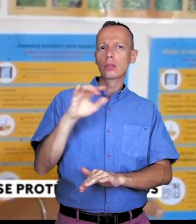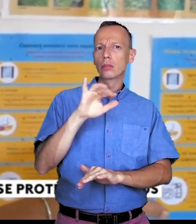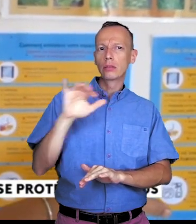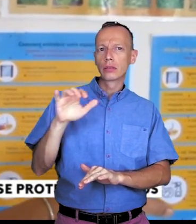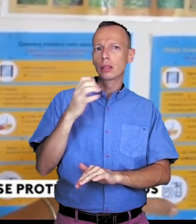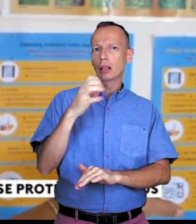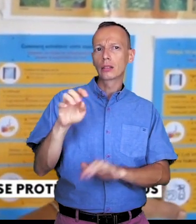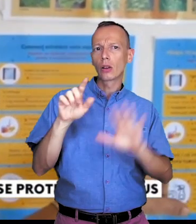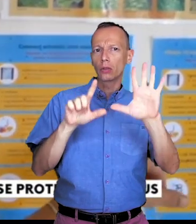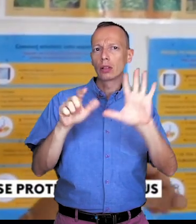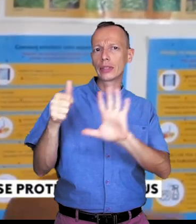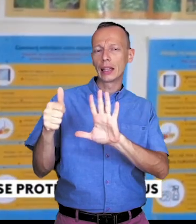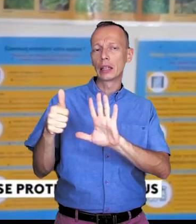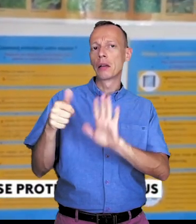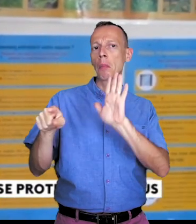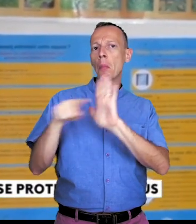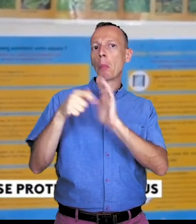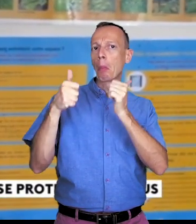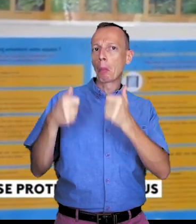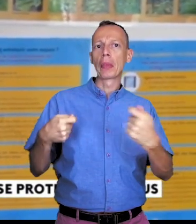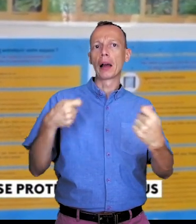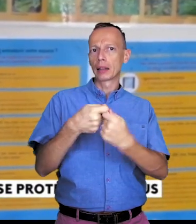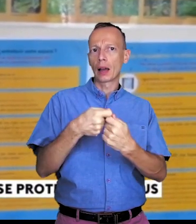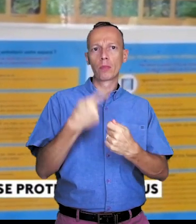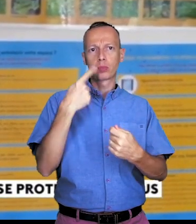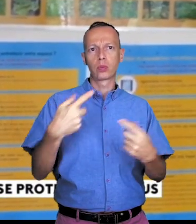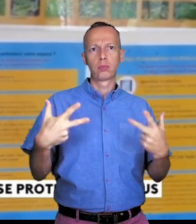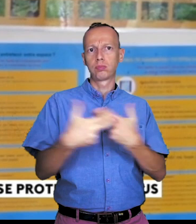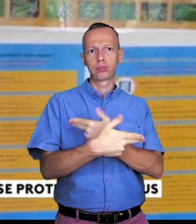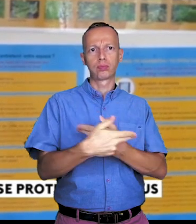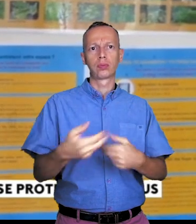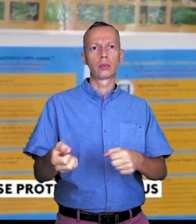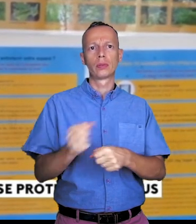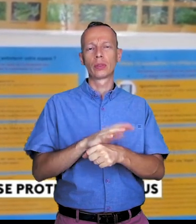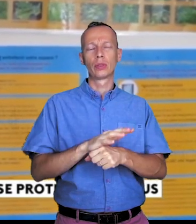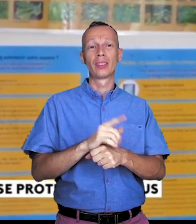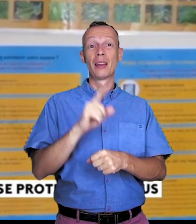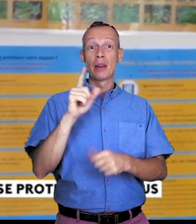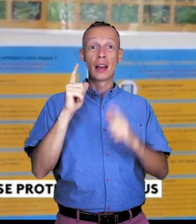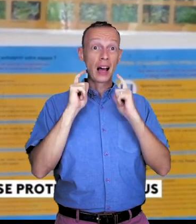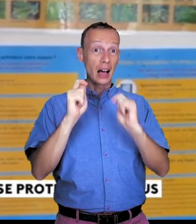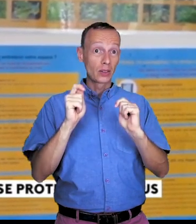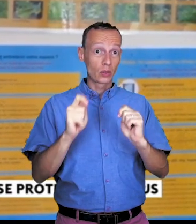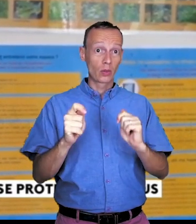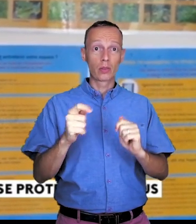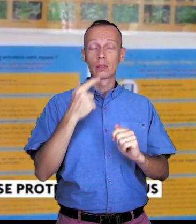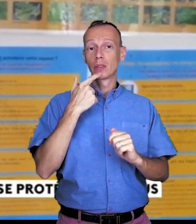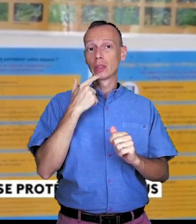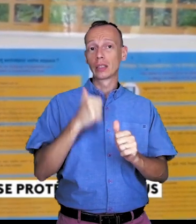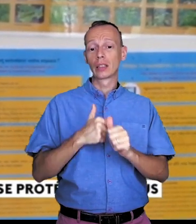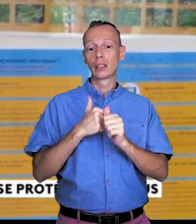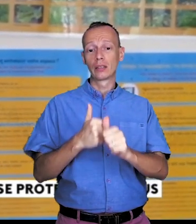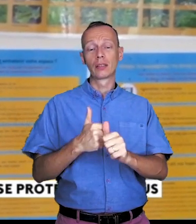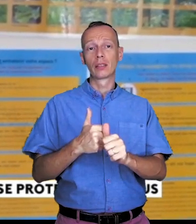c'est 14476, qui, elle, est efficace contre le coronavirus. Par contre, c'est à partir de 30